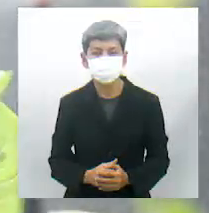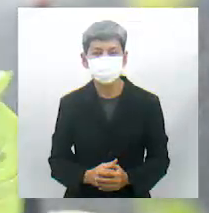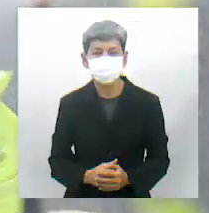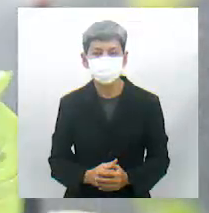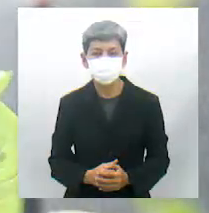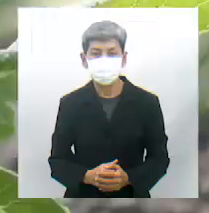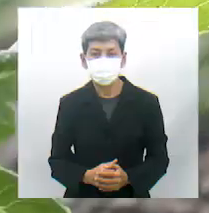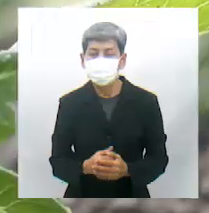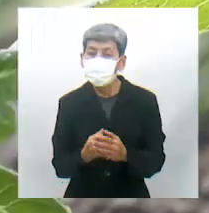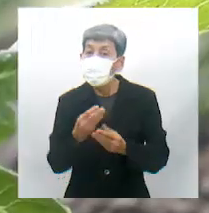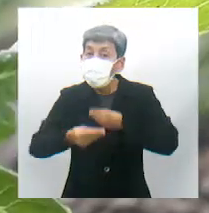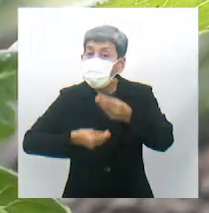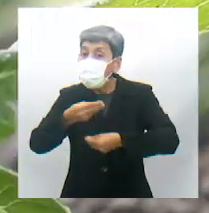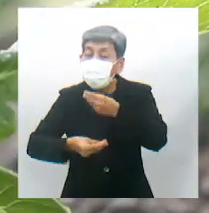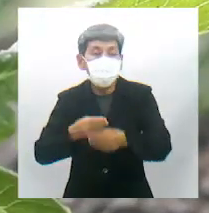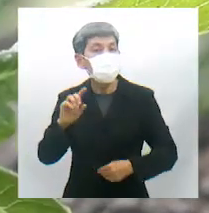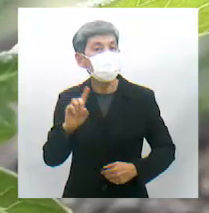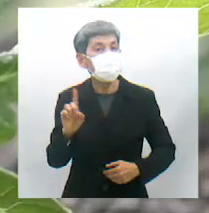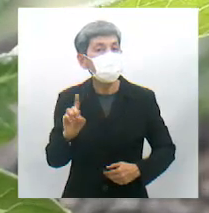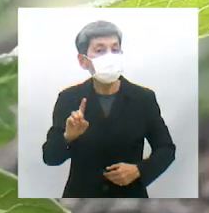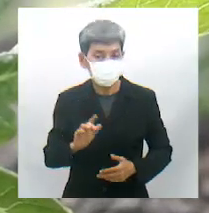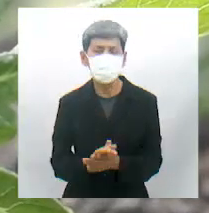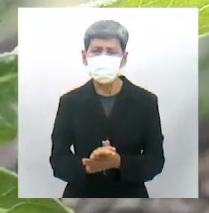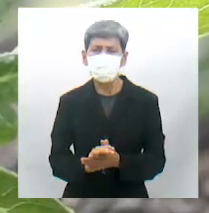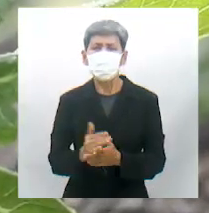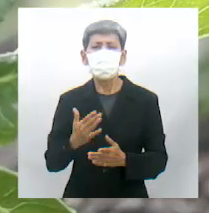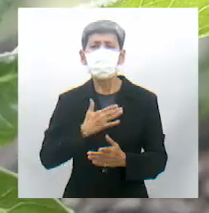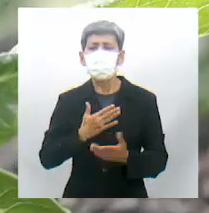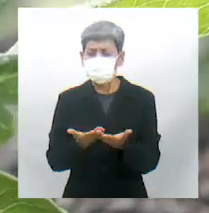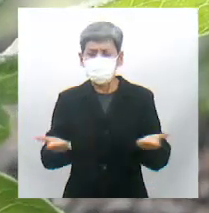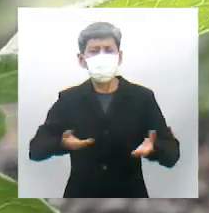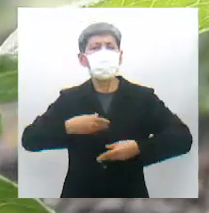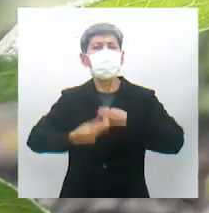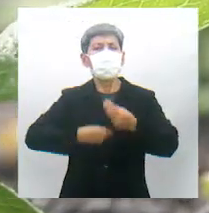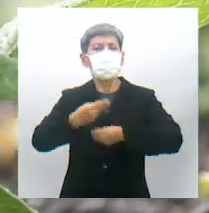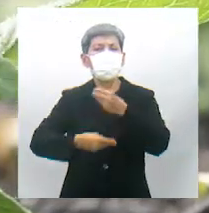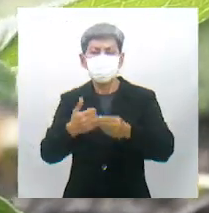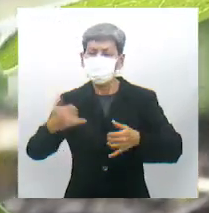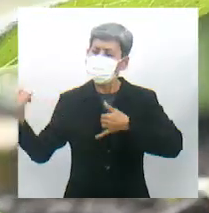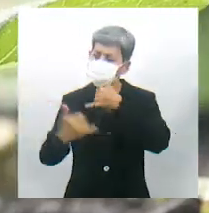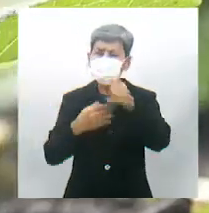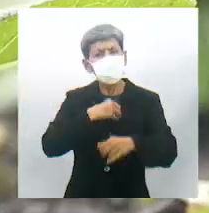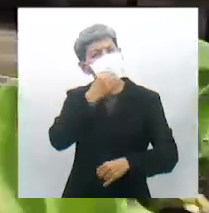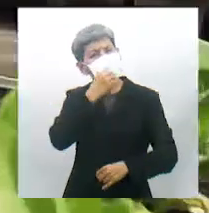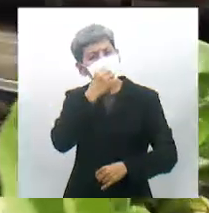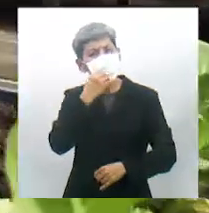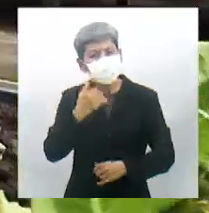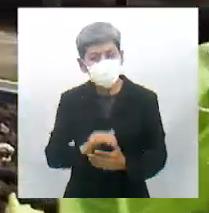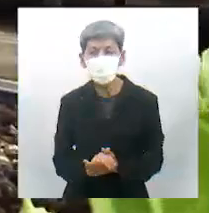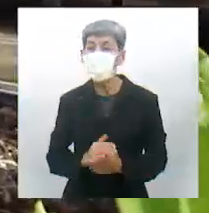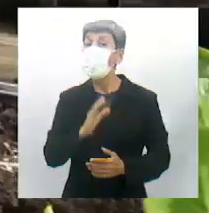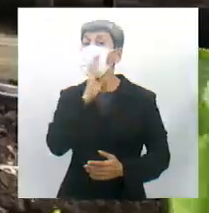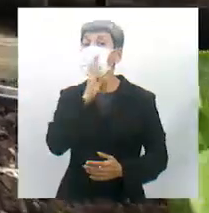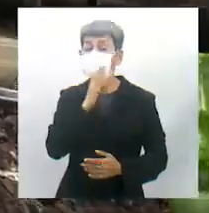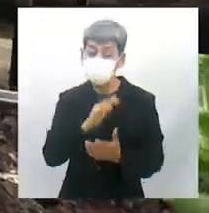แล้วอย่างเราปลูกเนี่ยเราไปขายหรืออะไรยังไงที่ไหนบ้าง ก็ส่วนมากก็หน้าฟาร์มขายคนเคยมากินนะครับก็มารับที่หน้าฟาร์ม แล้วอย่างเ